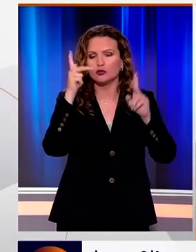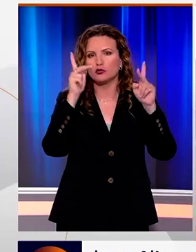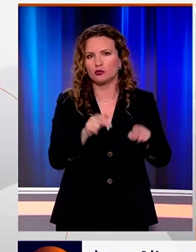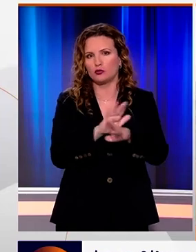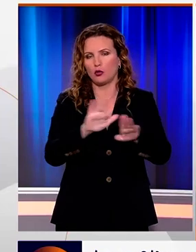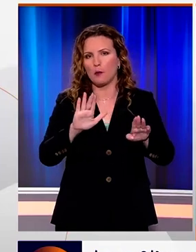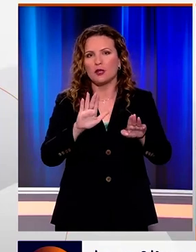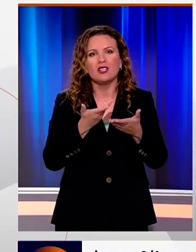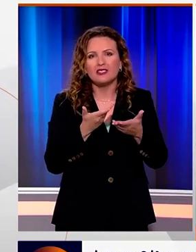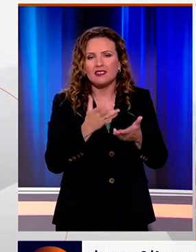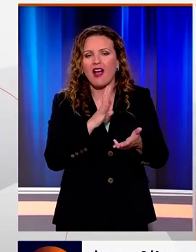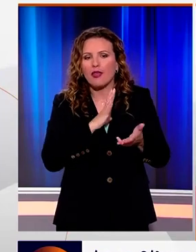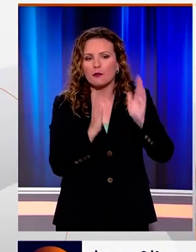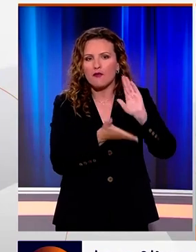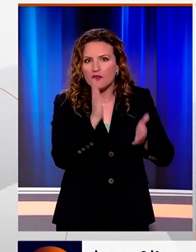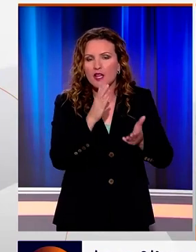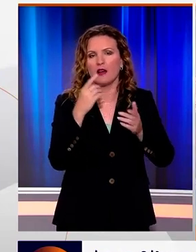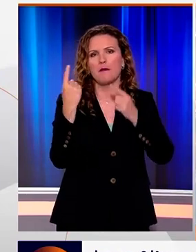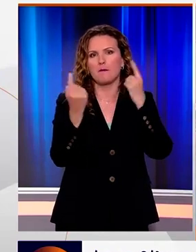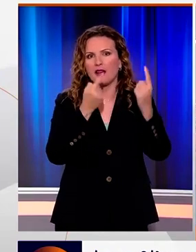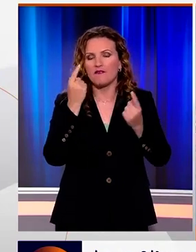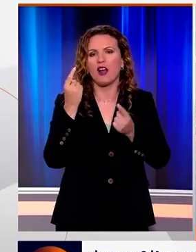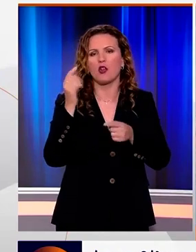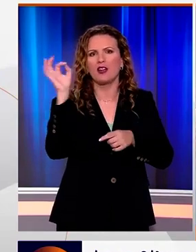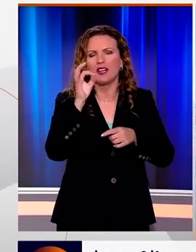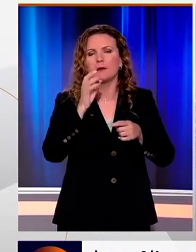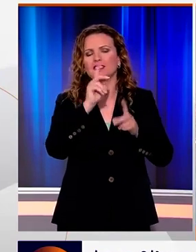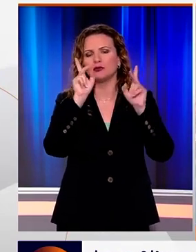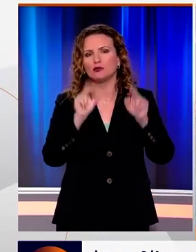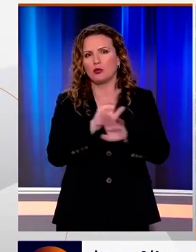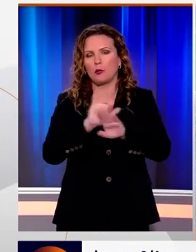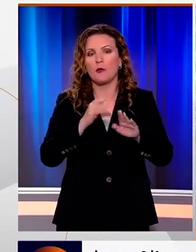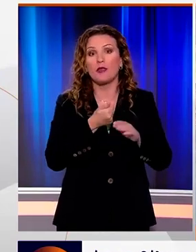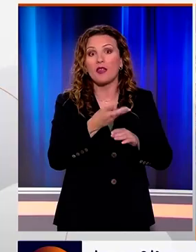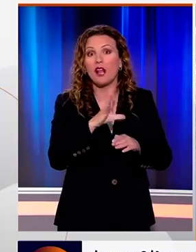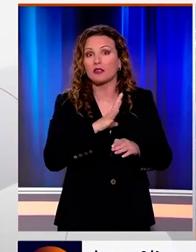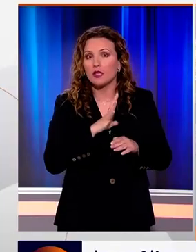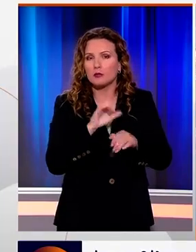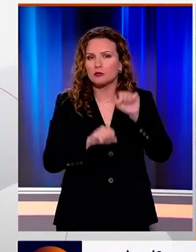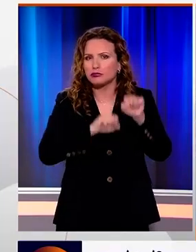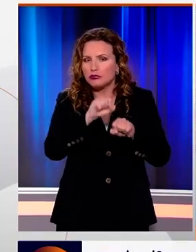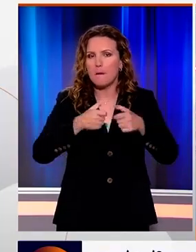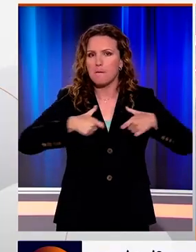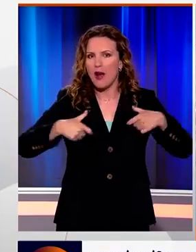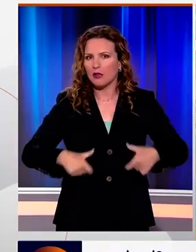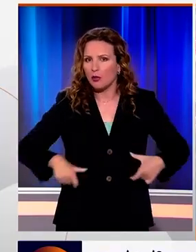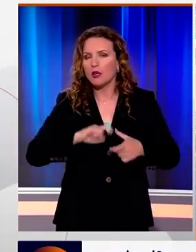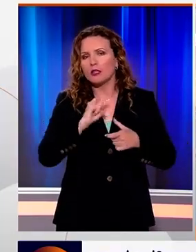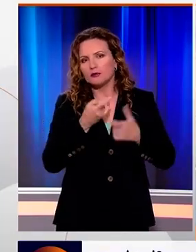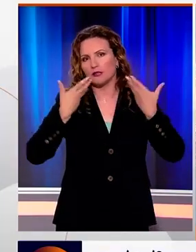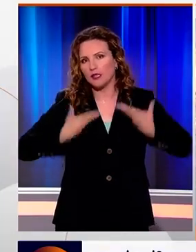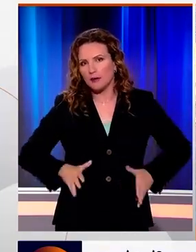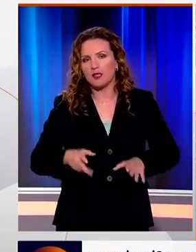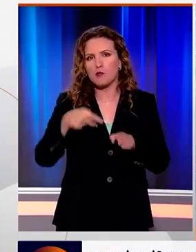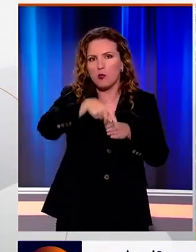στην άσεμνη έκθεση των ανθρώπων και του πλανήτη, στη ρήπανση και τη βία. Δεκάδες ποδηλάτες, με μαγιό ή και εντελώς γυμνοί, ανέβηκαν στο ποδήλατό